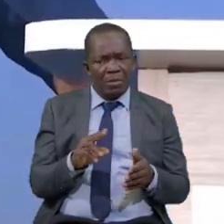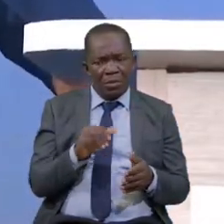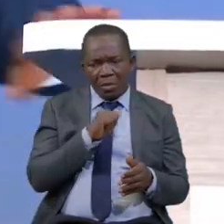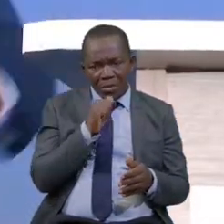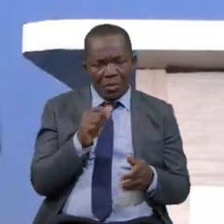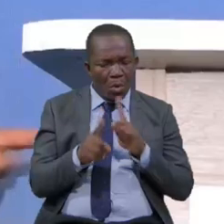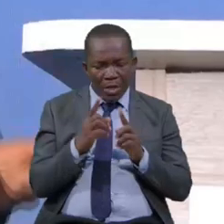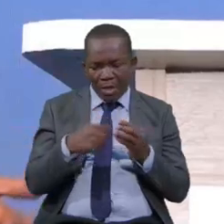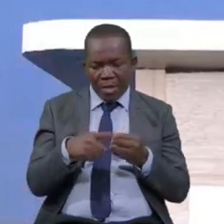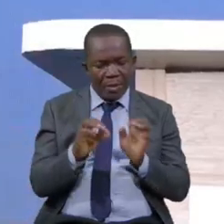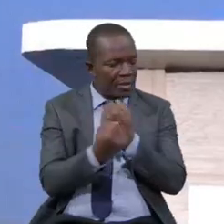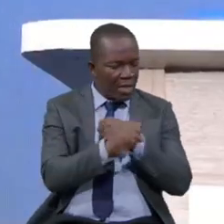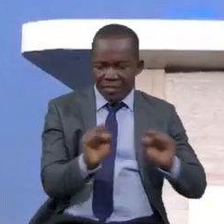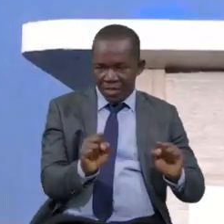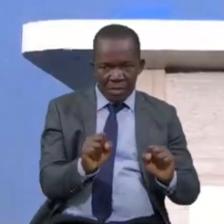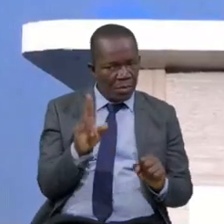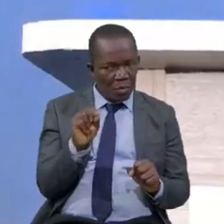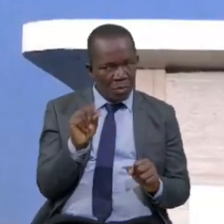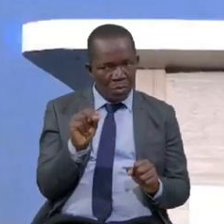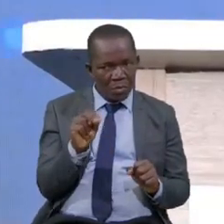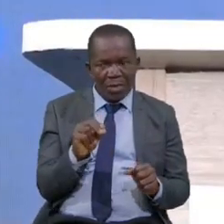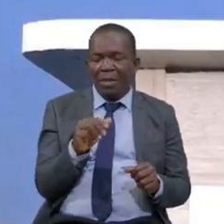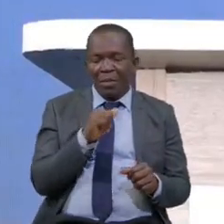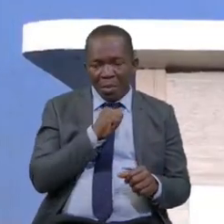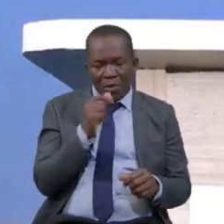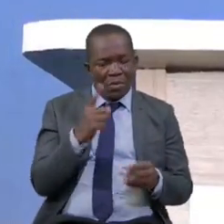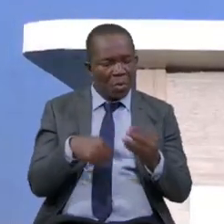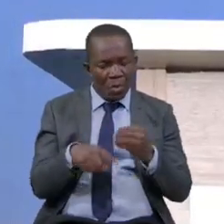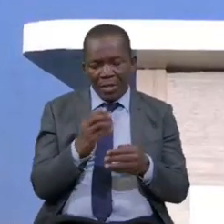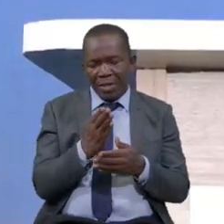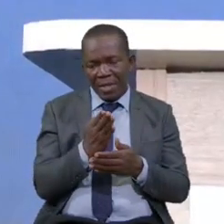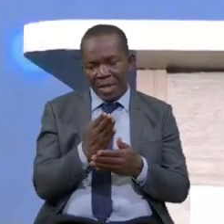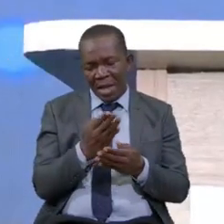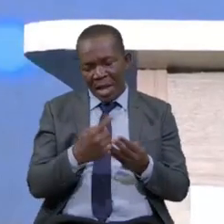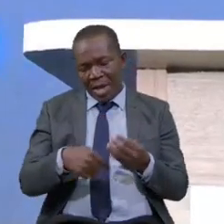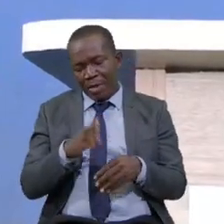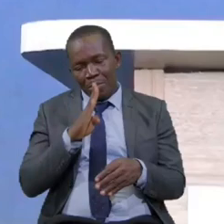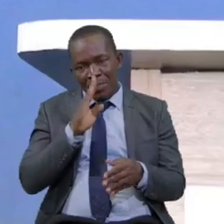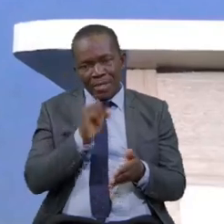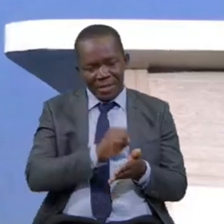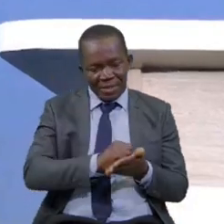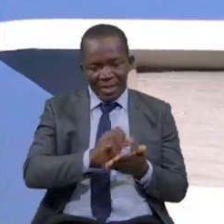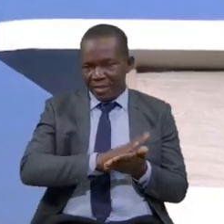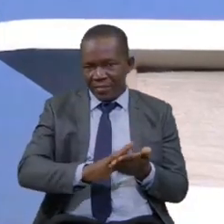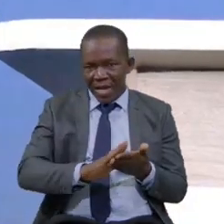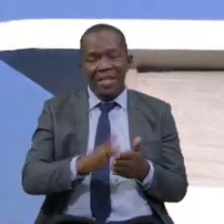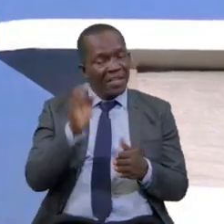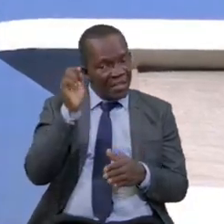Ce n'est pas que j'ai atteint, il ne parle pas d'être sanctifié comme une œuvre définie de la grâce, il a déjà eu